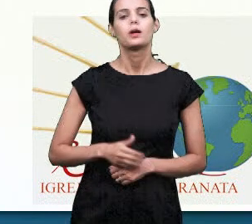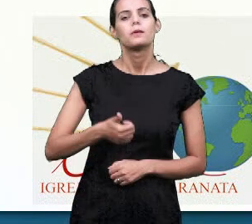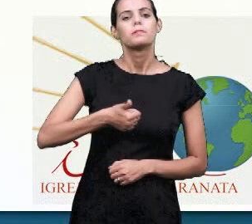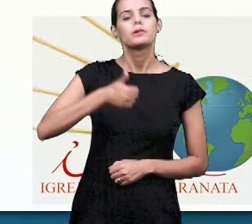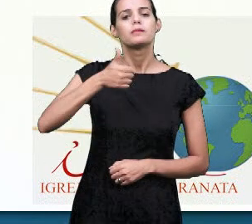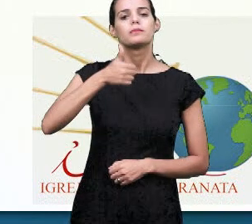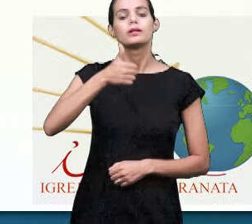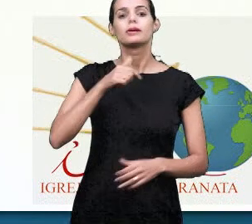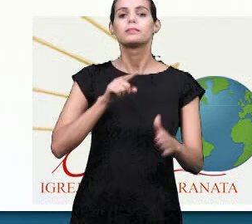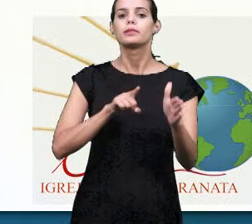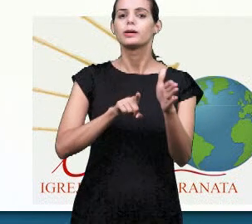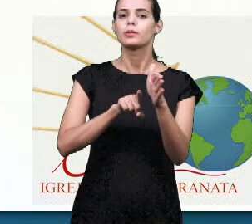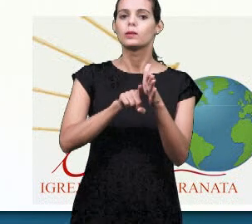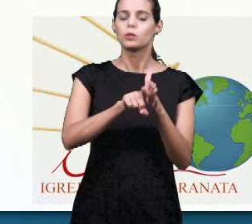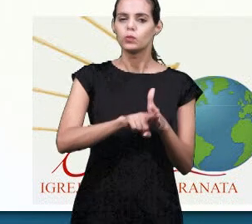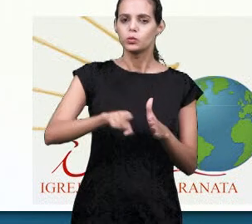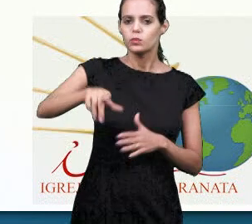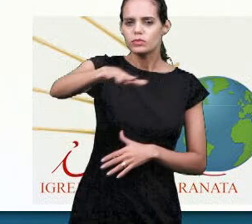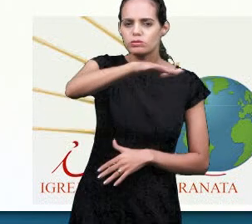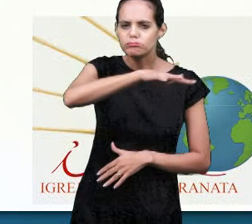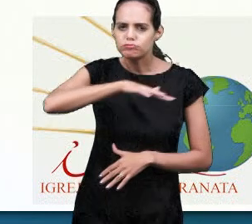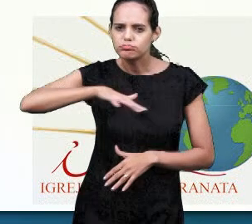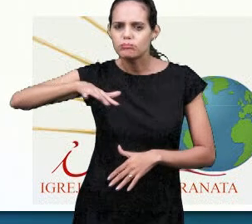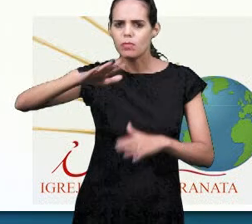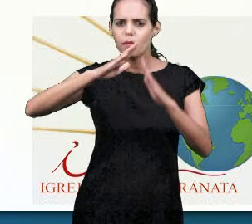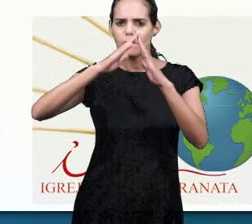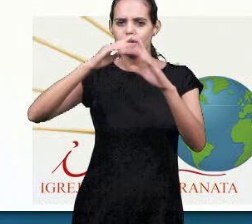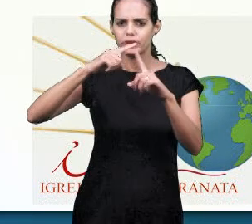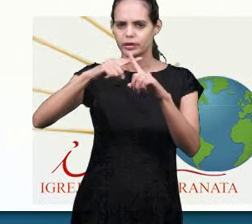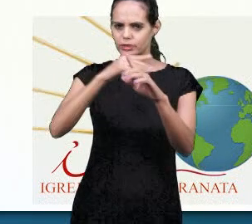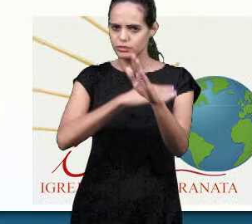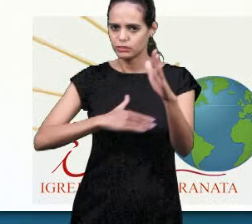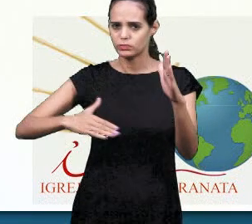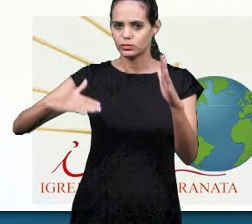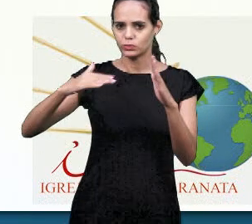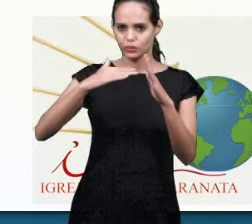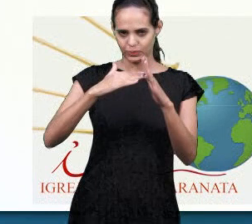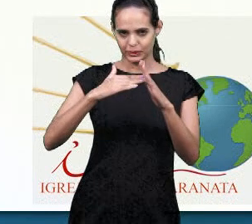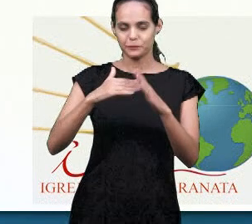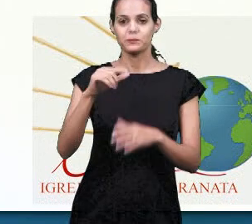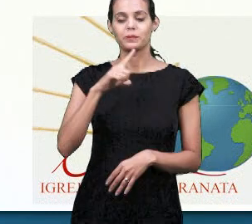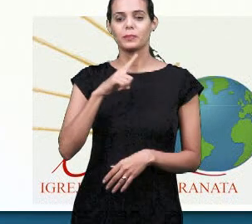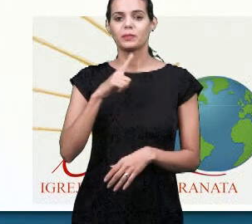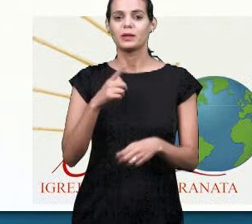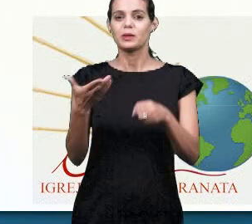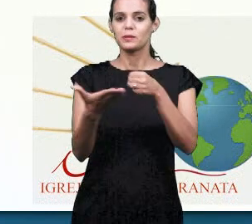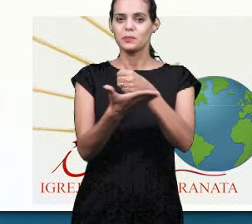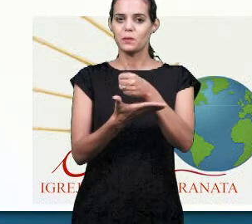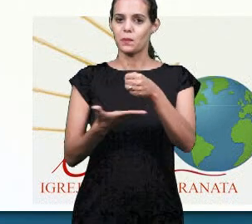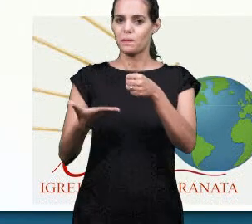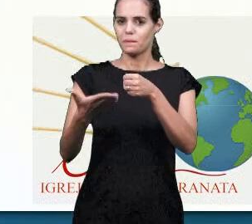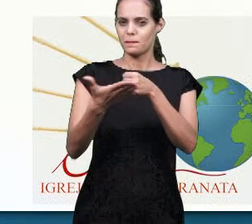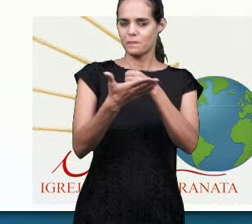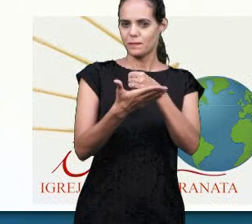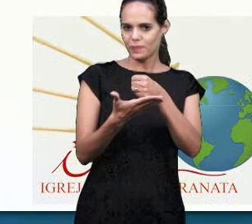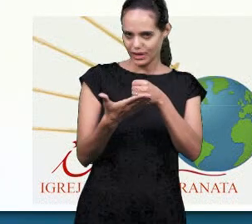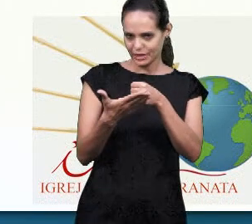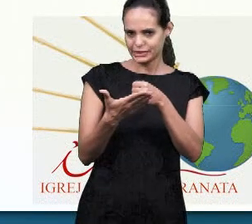l'Église. Donc, nous allons parler ici. En ayant comme base les 4 dernières études de notre